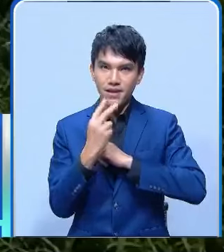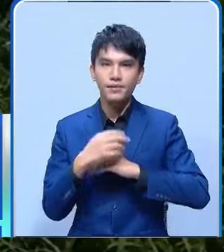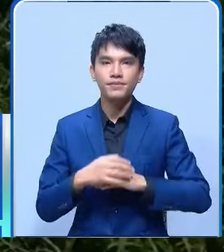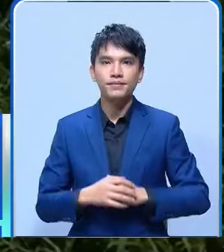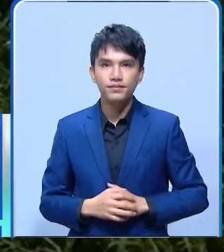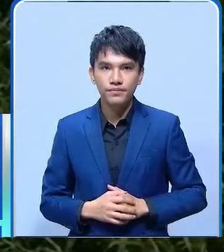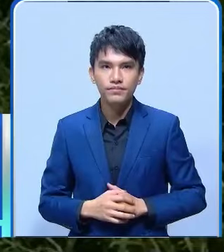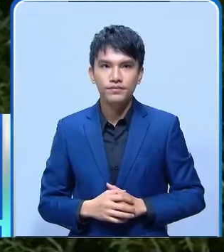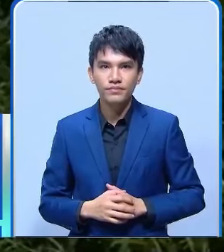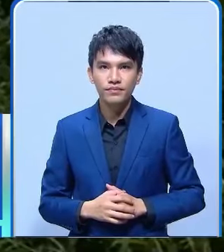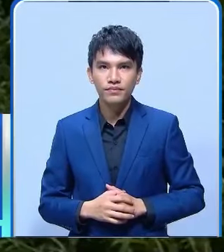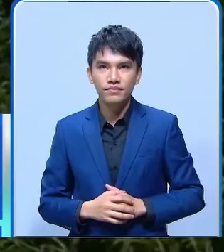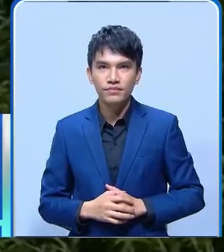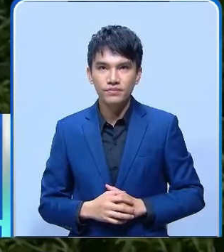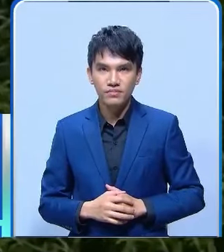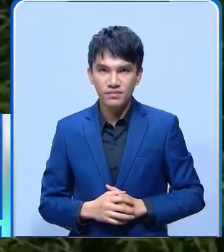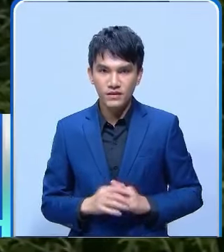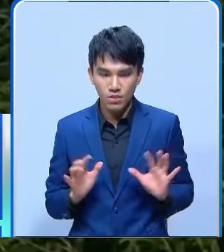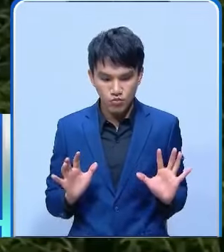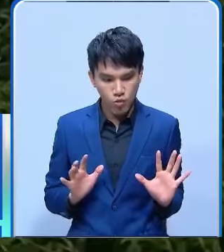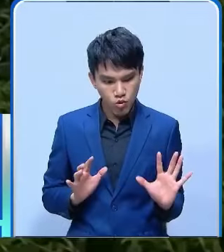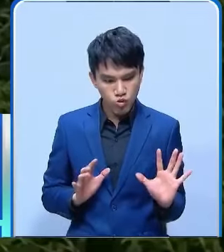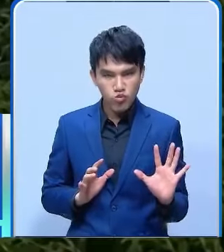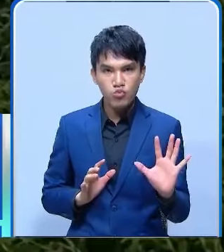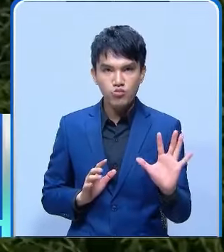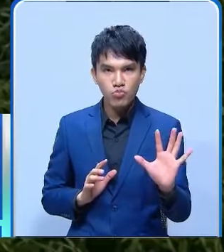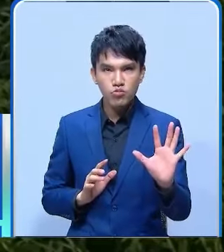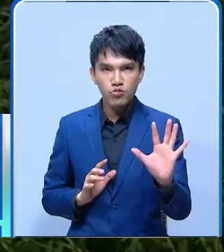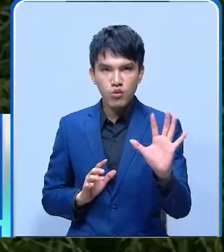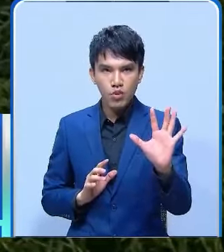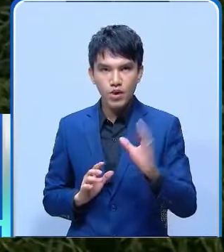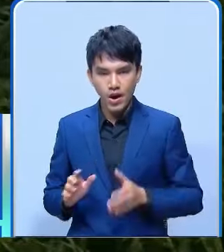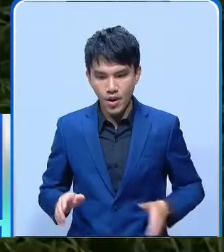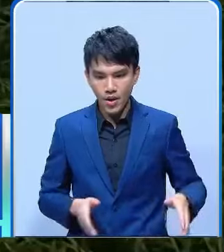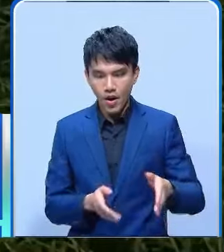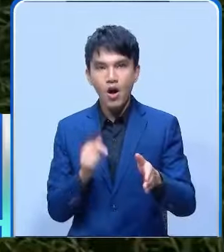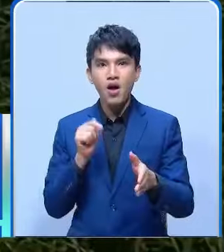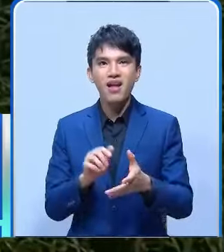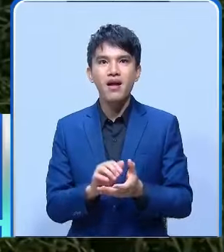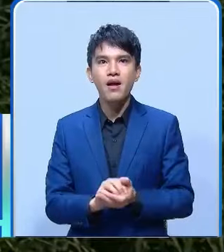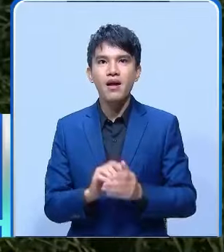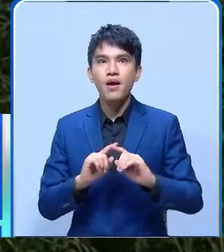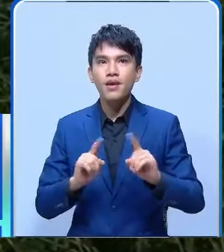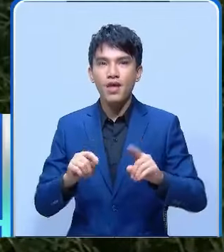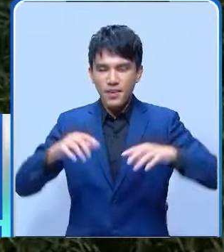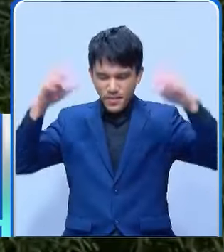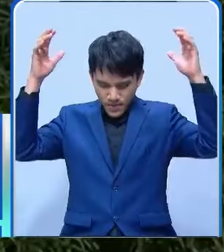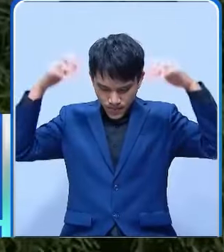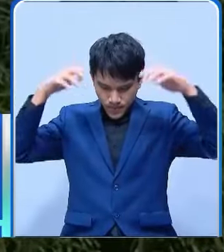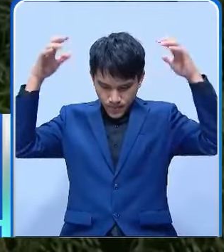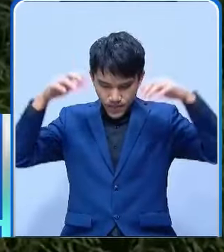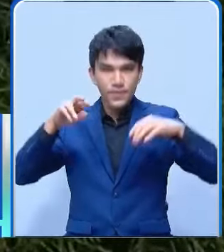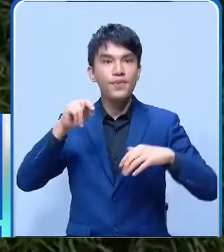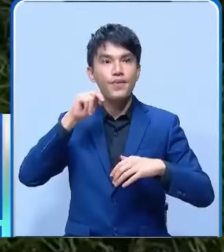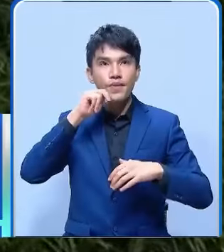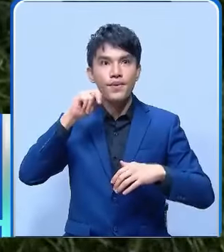พรมนี่ต้องเรียกว่าเดินเป็นแถวหน้ากระดาน ใช่ แล้วก็ไล่ไปตามคลองชลประทาน แต่ว่าด้วยความที่ฝนมันตกแล้วกระแสน้